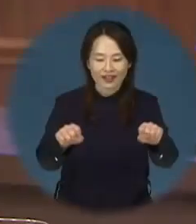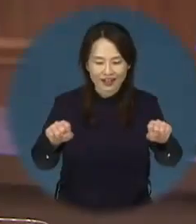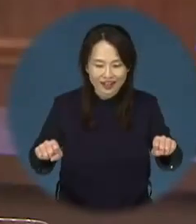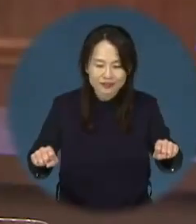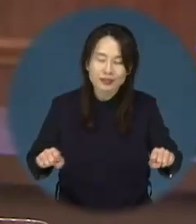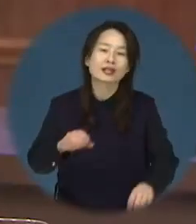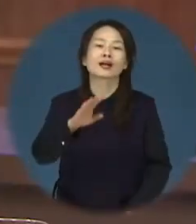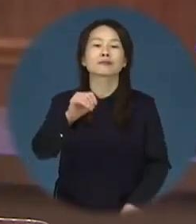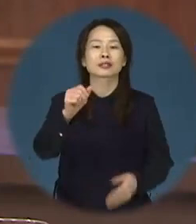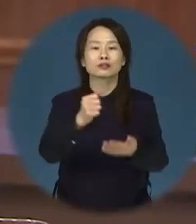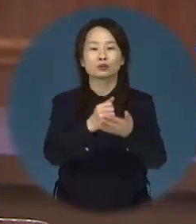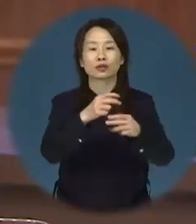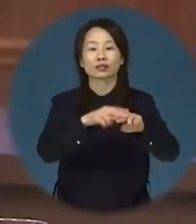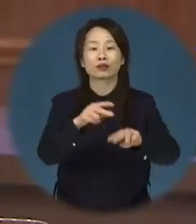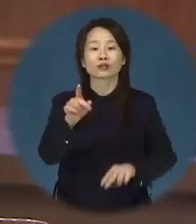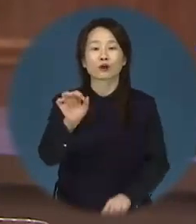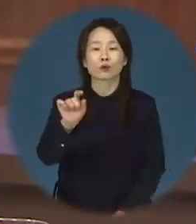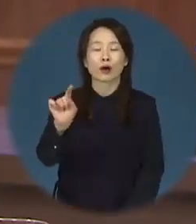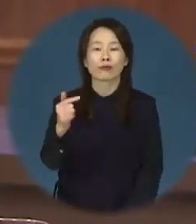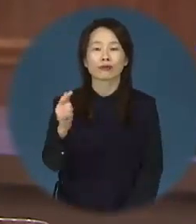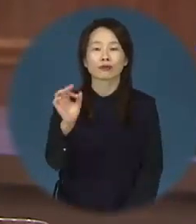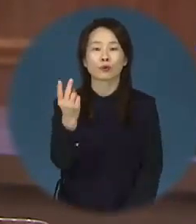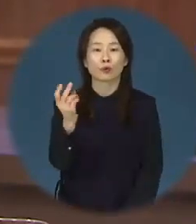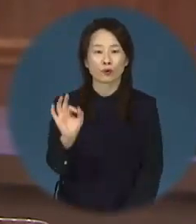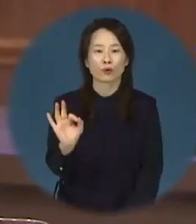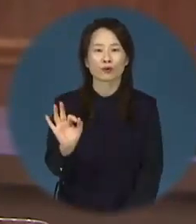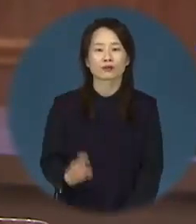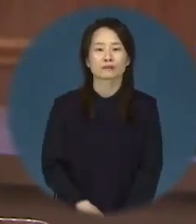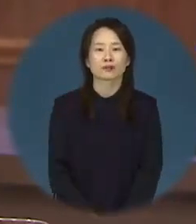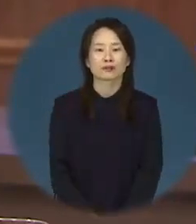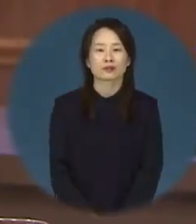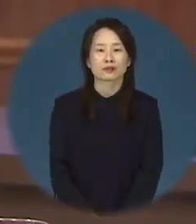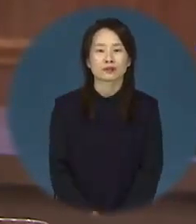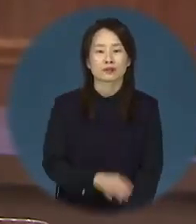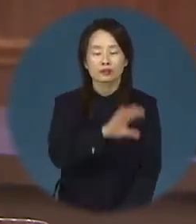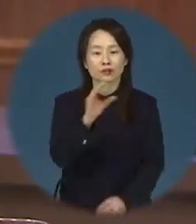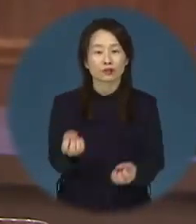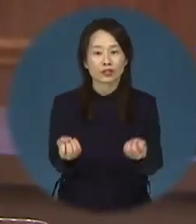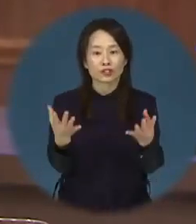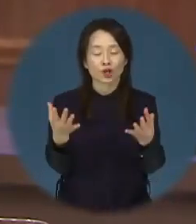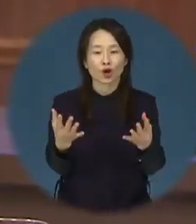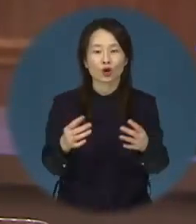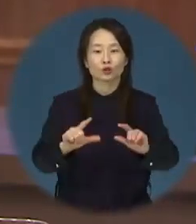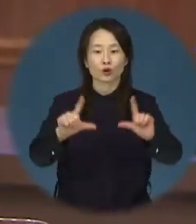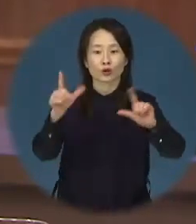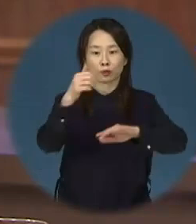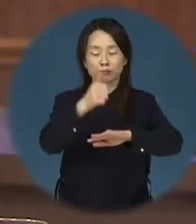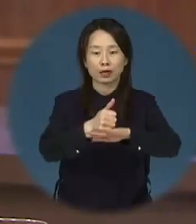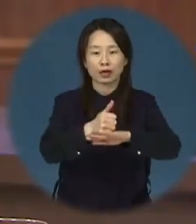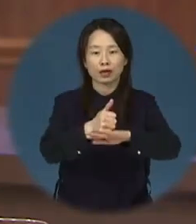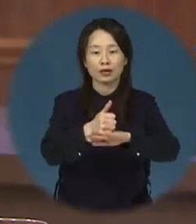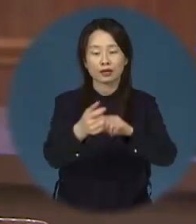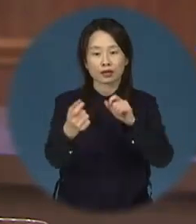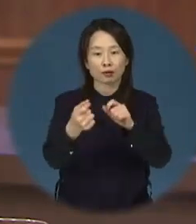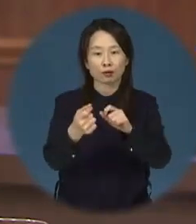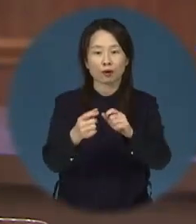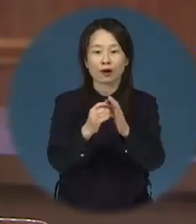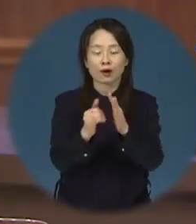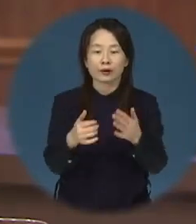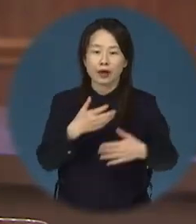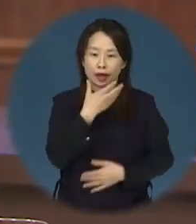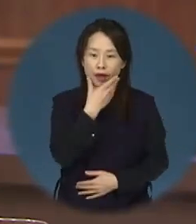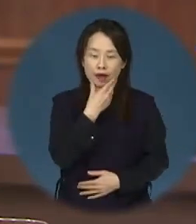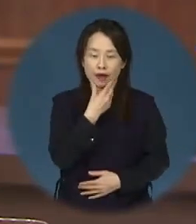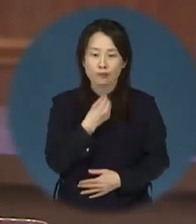여러분 안녕하십니까? EBS 초대석 정관용입니다. 성탄절 또 연말 맞아서 가족과 따뜻하고 행복한